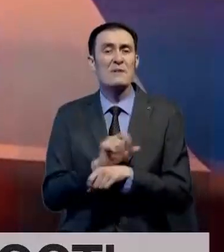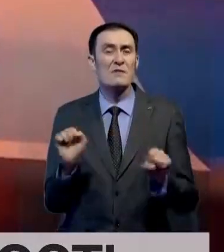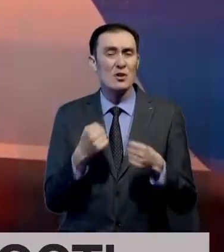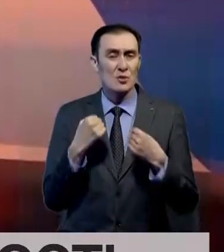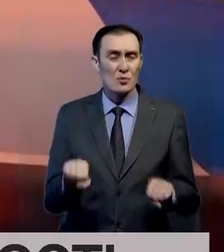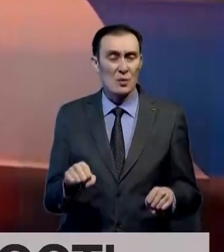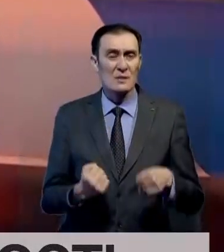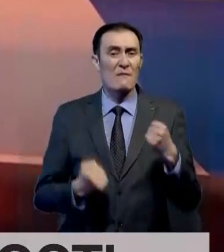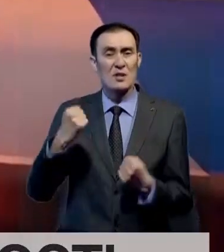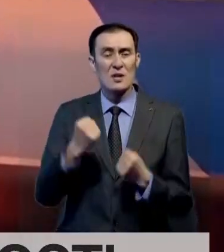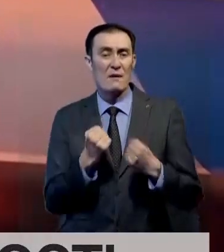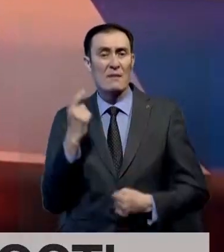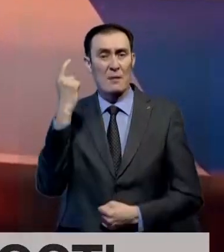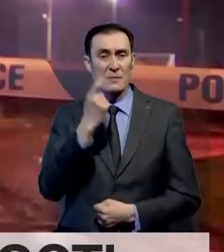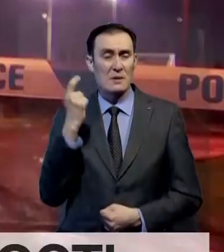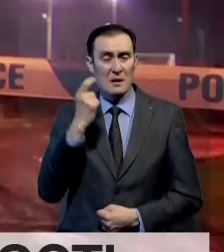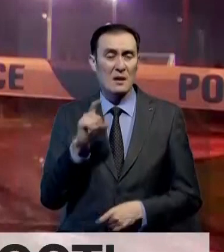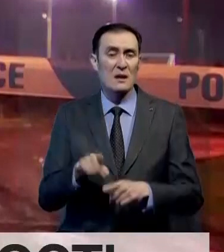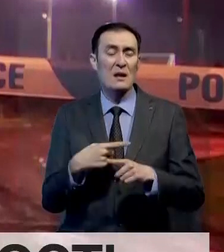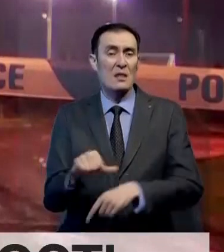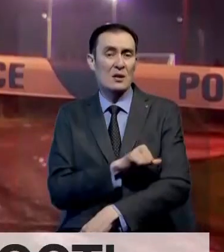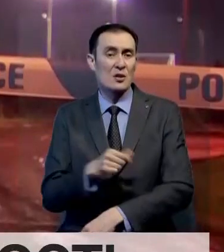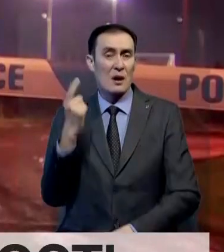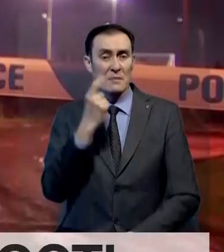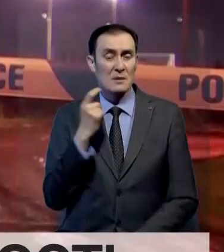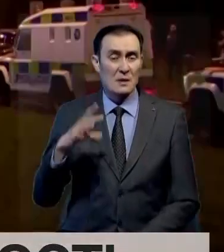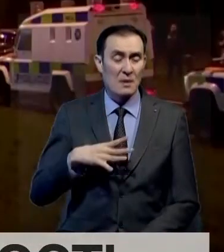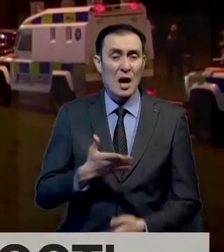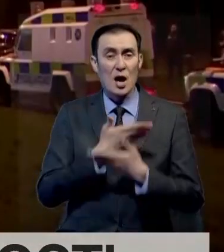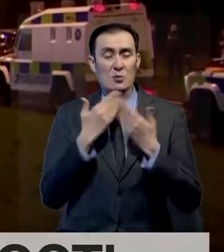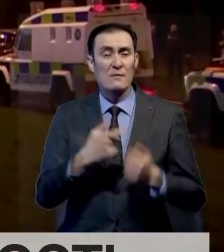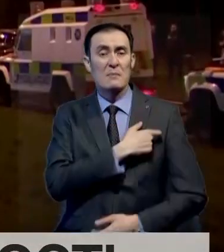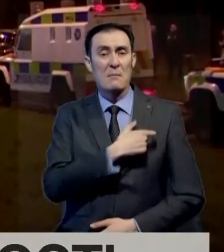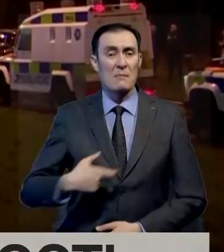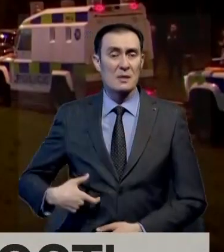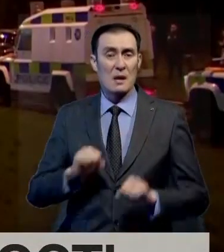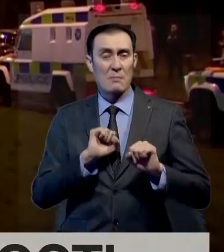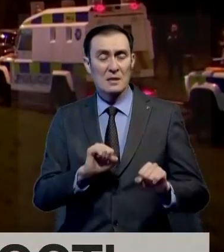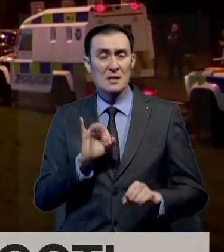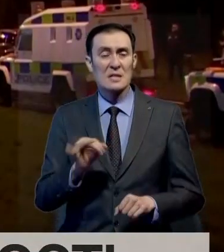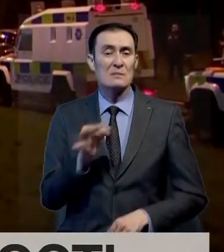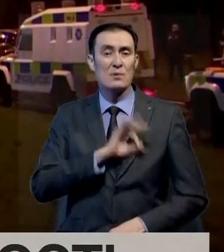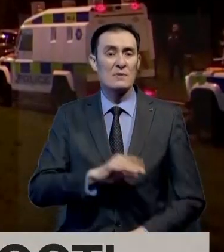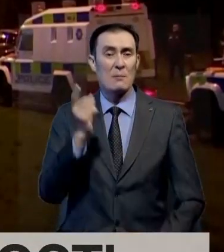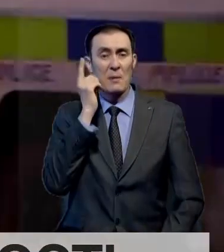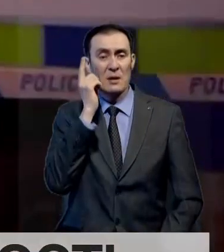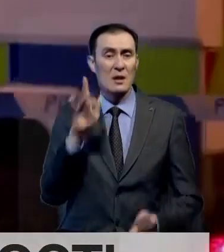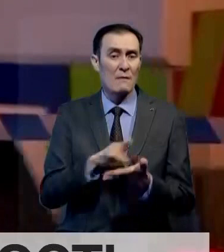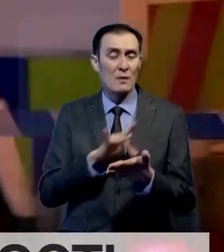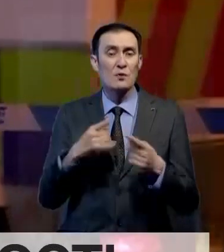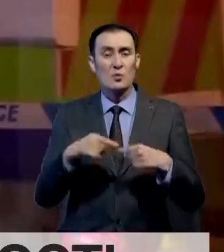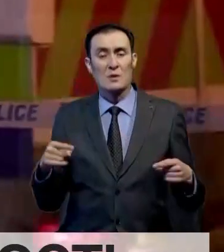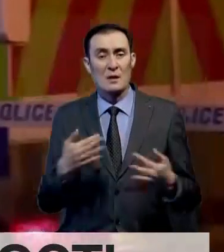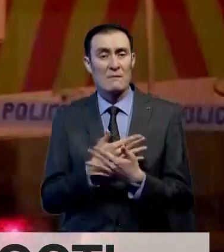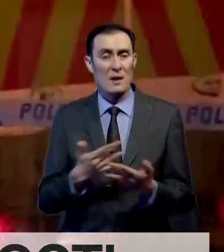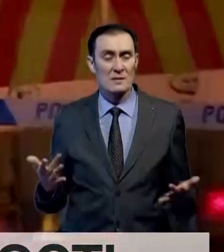скорости, вождение в состоянии алкогольного или наркотического опьянения, отсутствие ремней безопасности и использование мобильных телефонов или